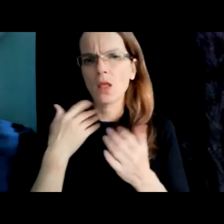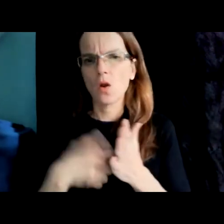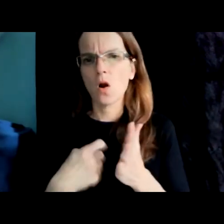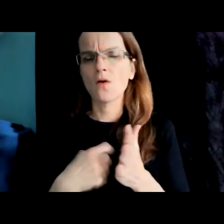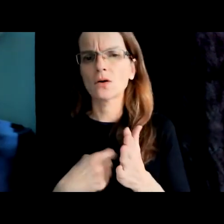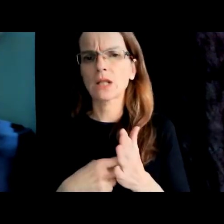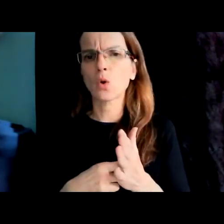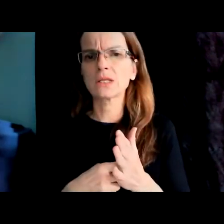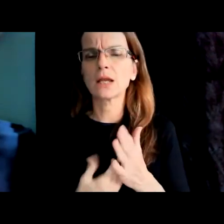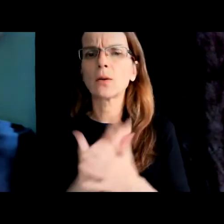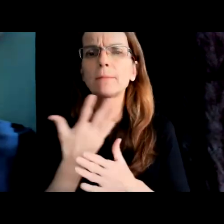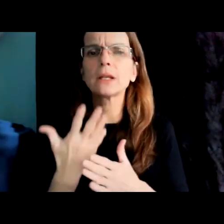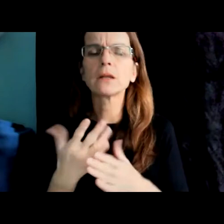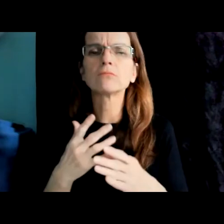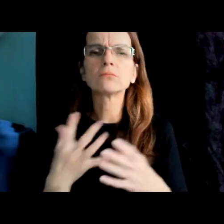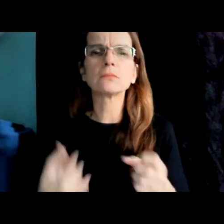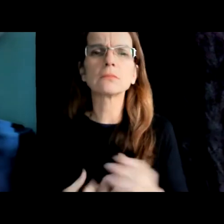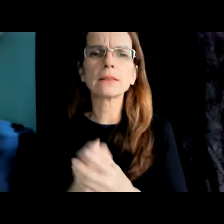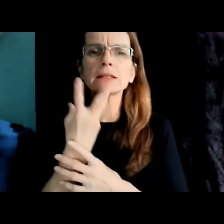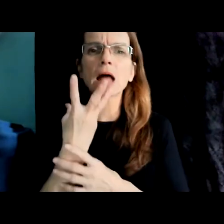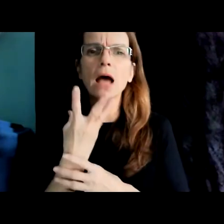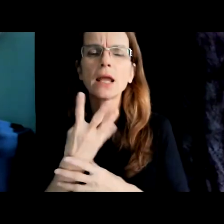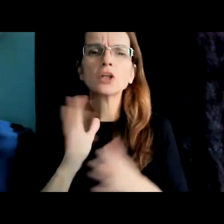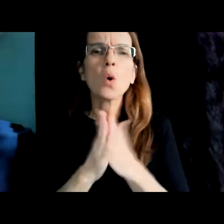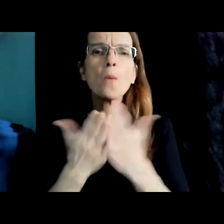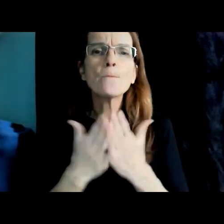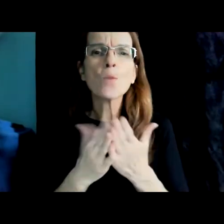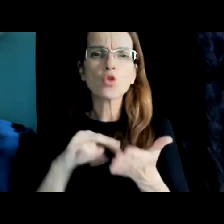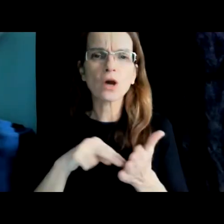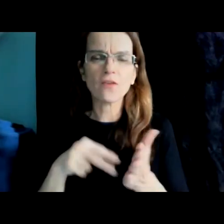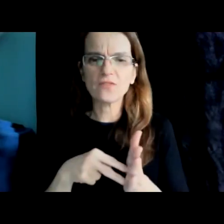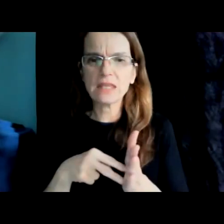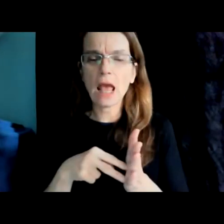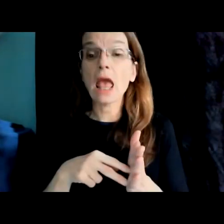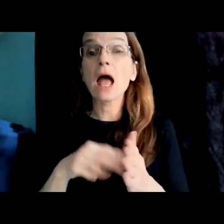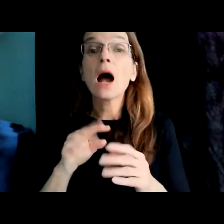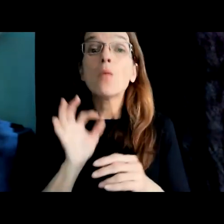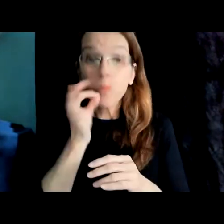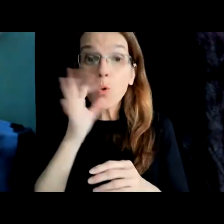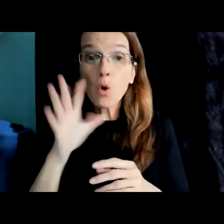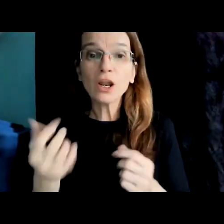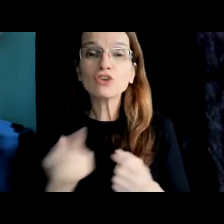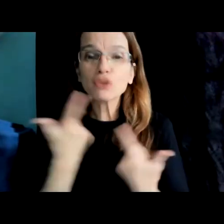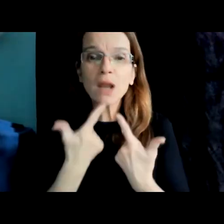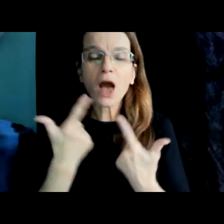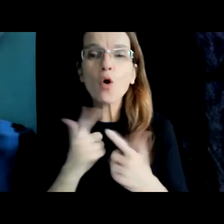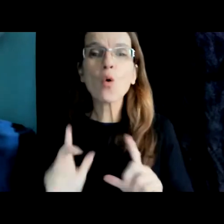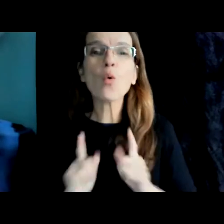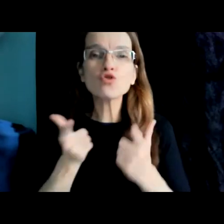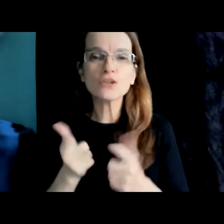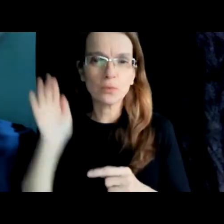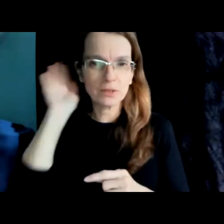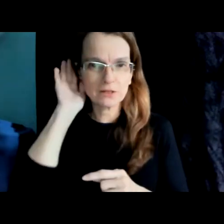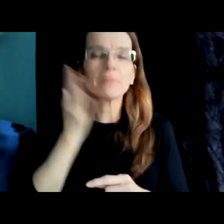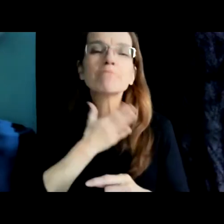nastajanju monografije. Kljub vsemu, da jih ni z nami in bi bilo bolje, če bi jim lahko prisluhnili v živo, bi vam